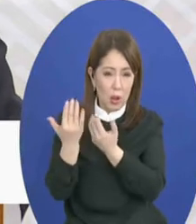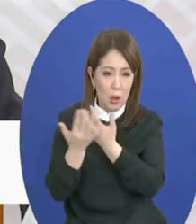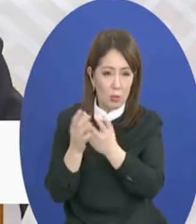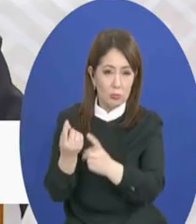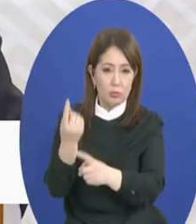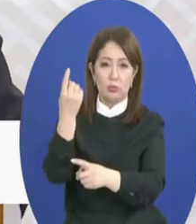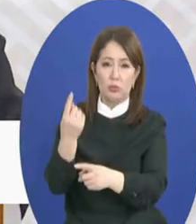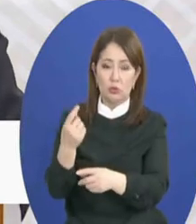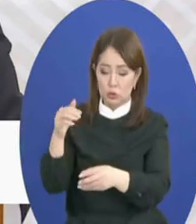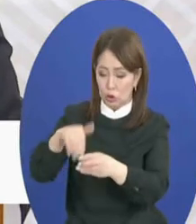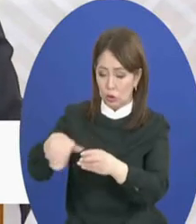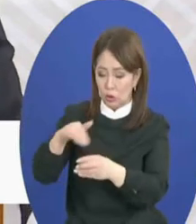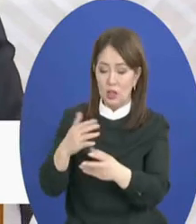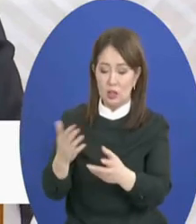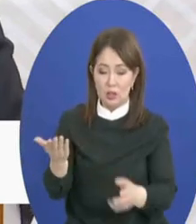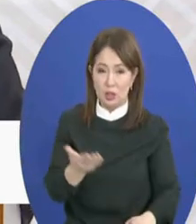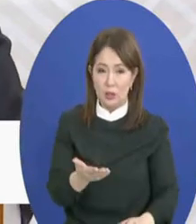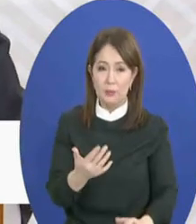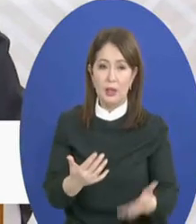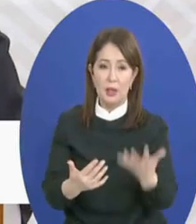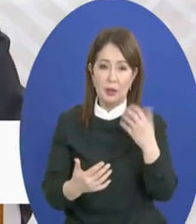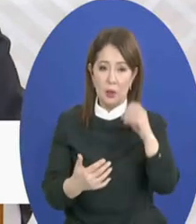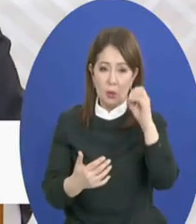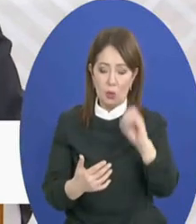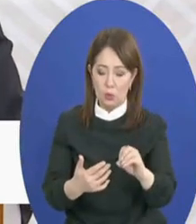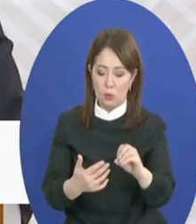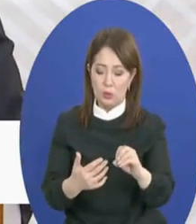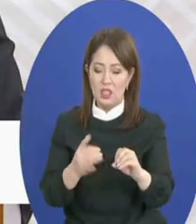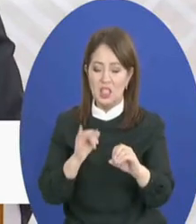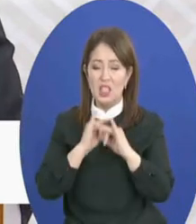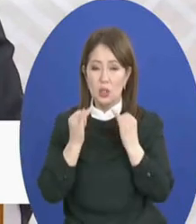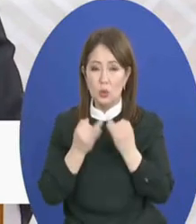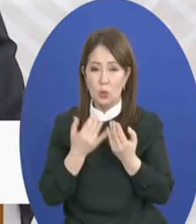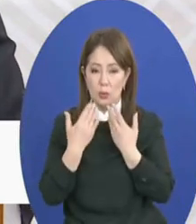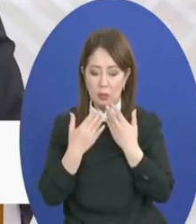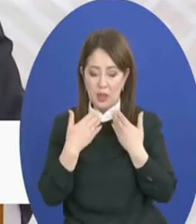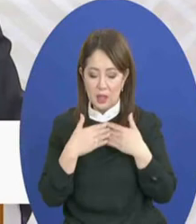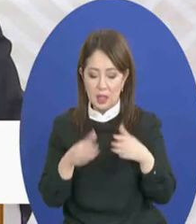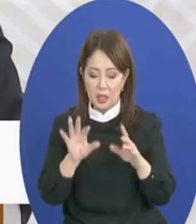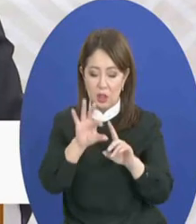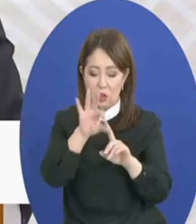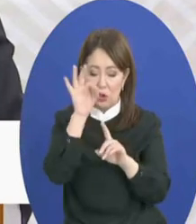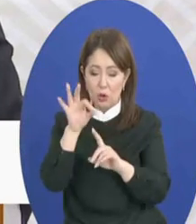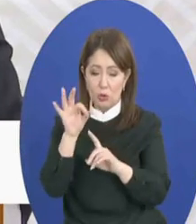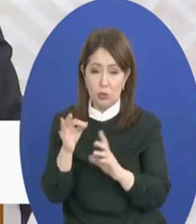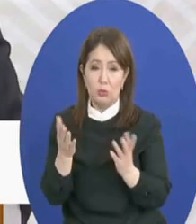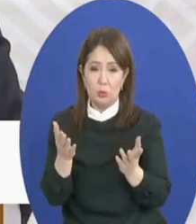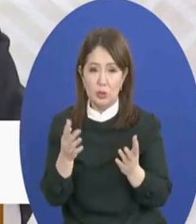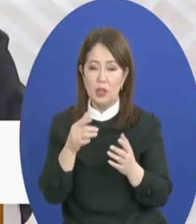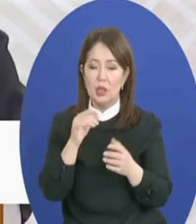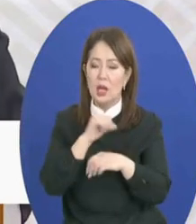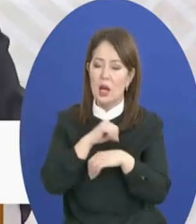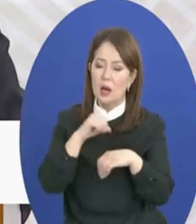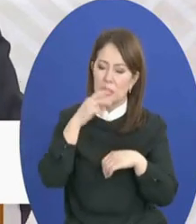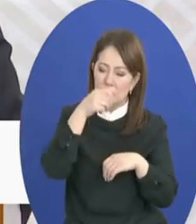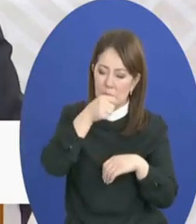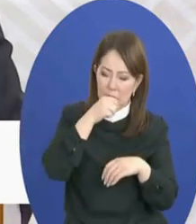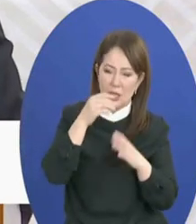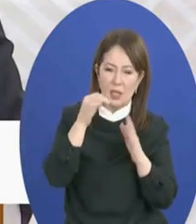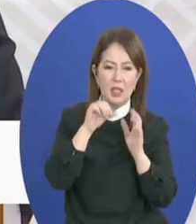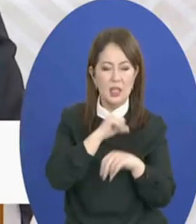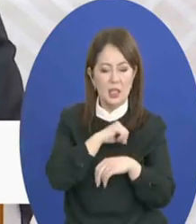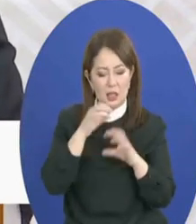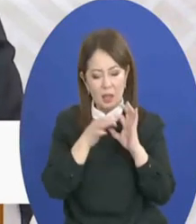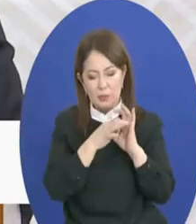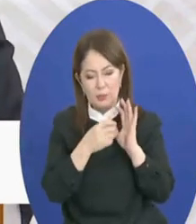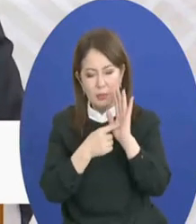хийхнэ дотоод ардчлалын өрөөнд. За үлдэж байгаа 50% нь улсын хурал нээлттэй сонгон шалгуулалт энэ хэвлэл мэдээлэл иргэдтэйгээ хамтарч байгаа сонсгол